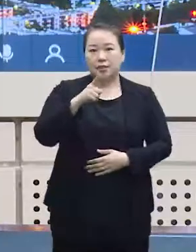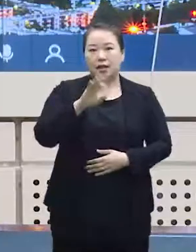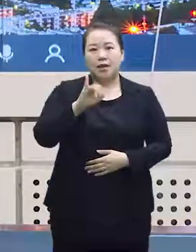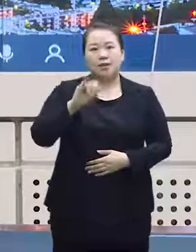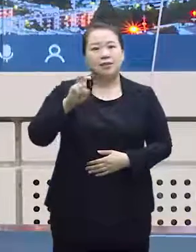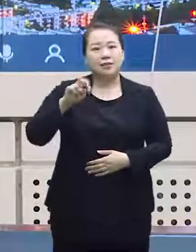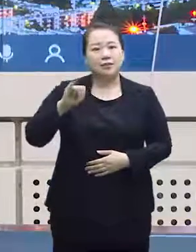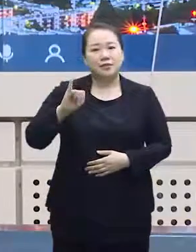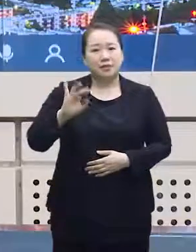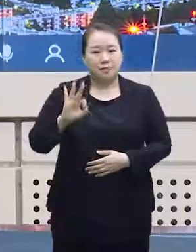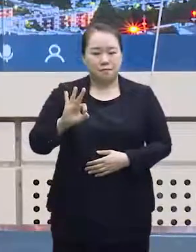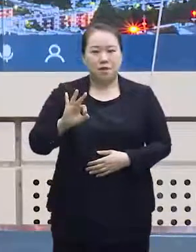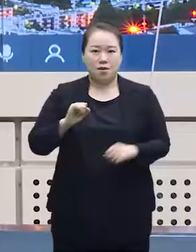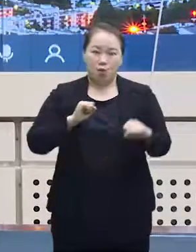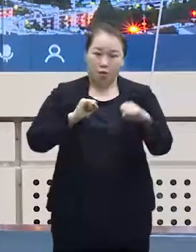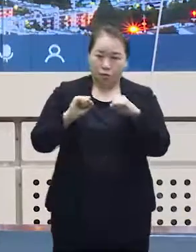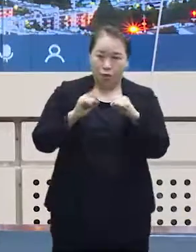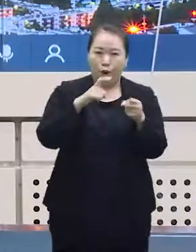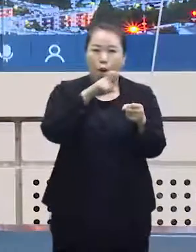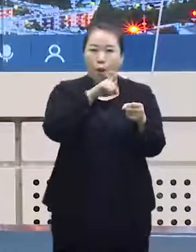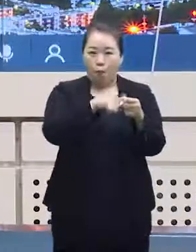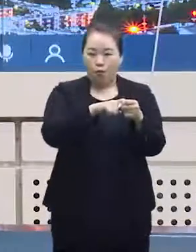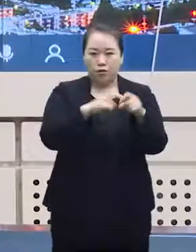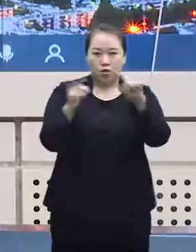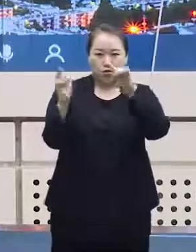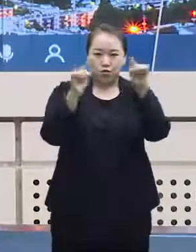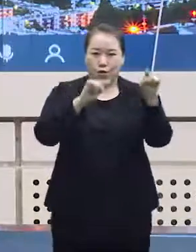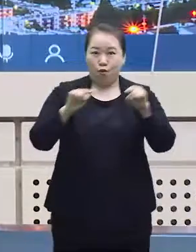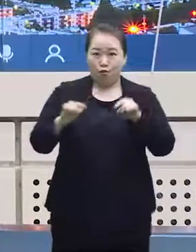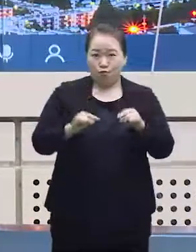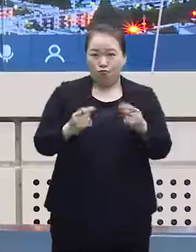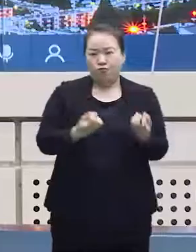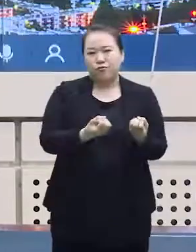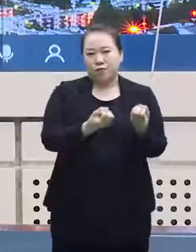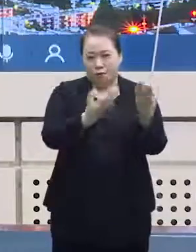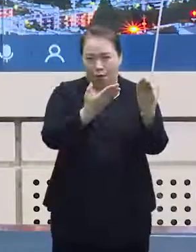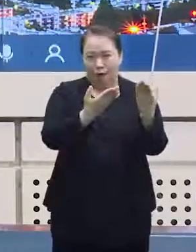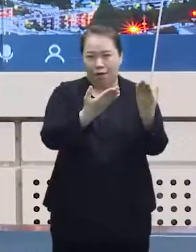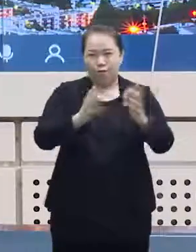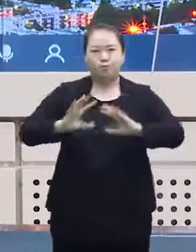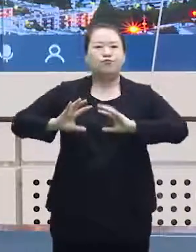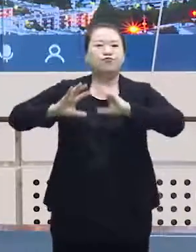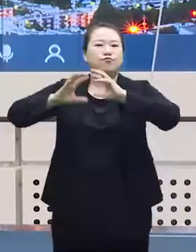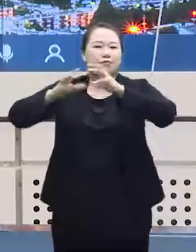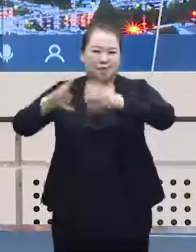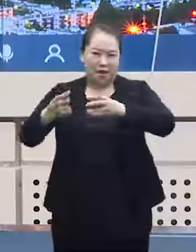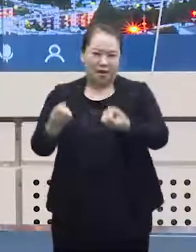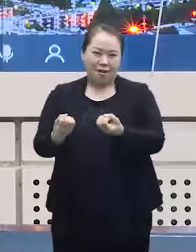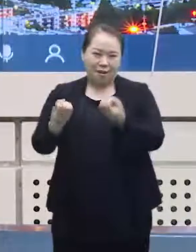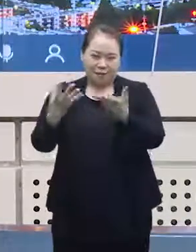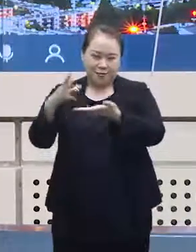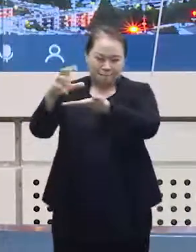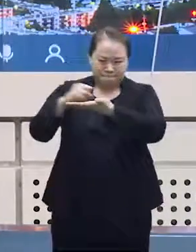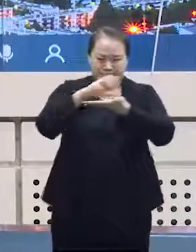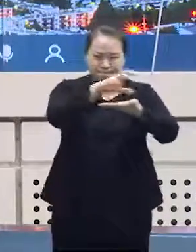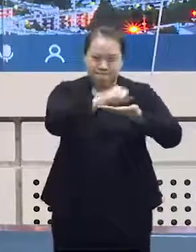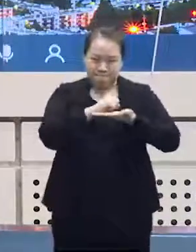위해서 전국체전이나 국제대회를 적극 유치할 방침이라는 말씀도 참고로 드립니다.